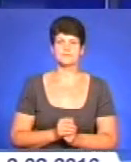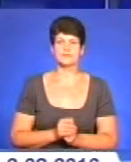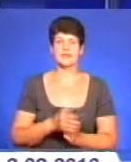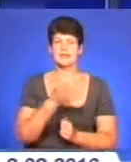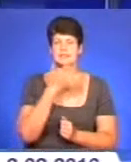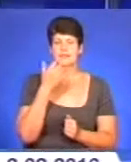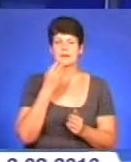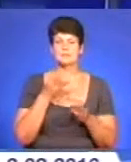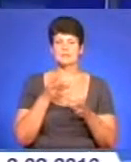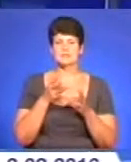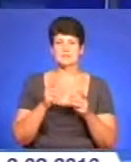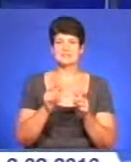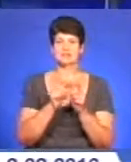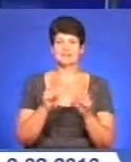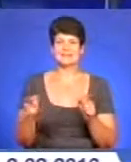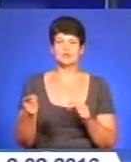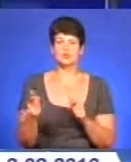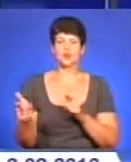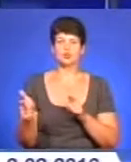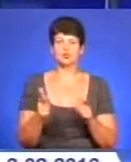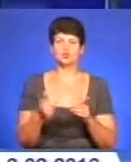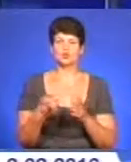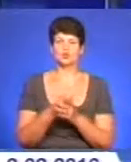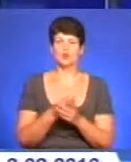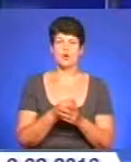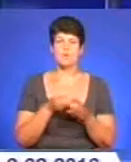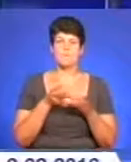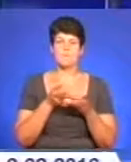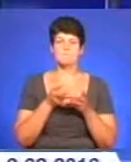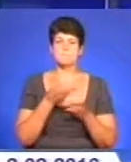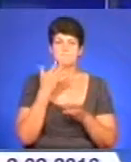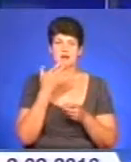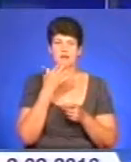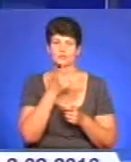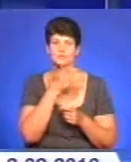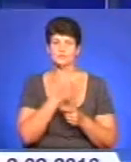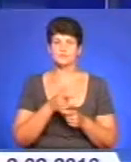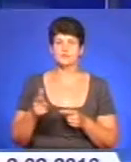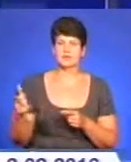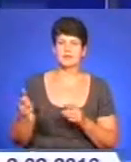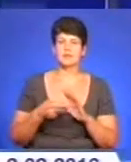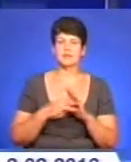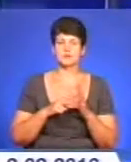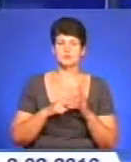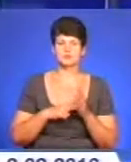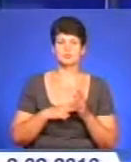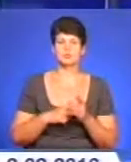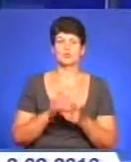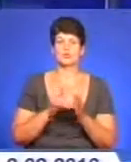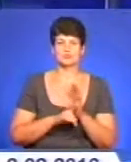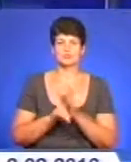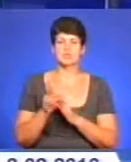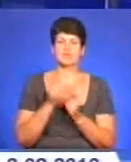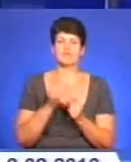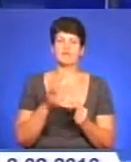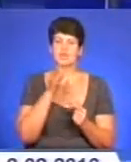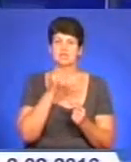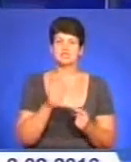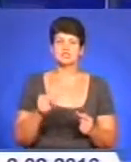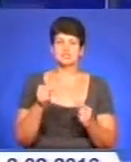Теплотраси і котельні Тернополя активно готують до опалювального сезону. Комунальники запевняють, що розпочнуть його вчасно. Також планують проводити в